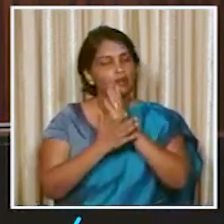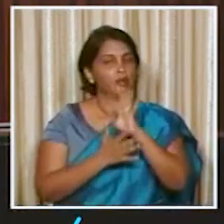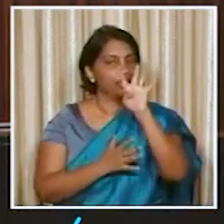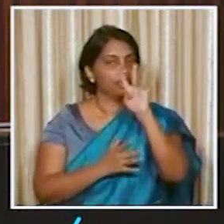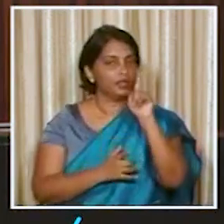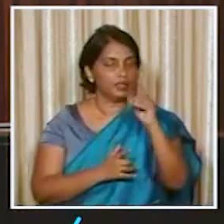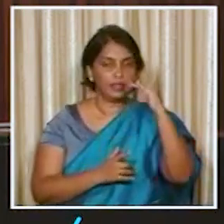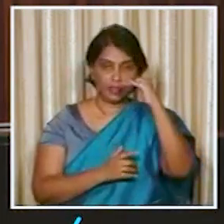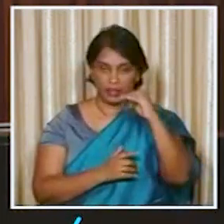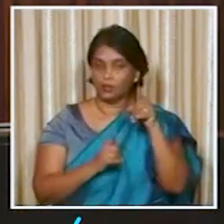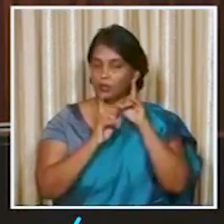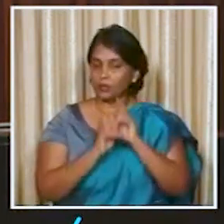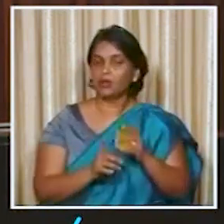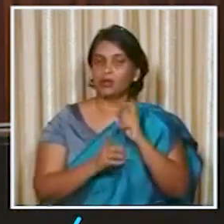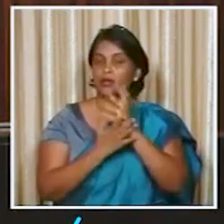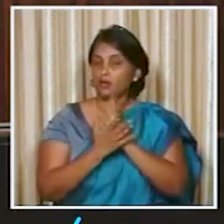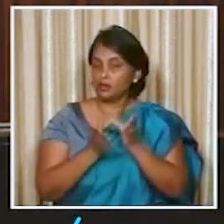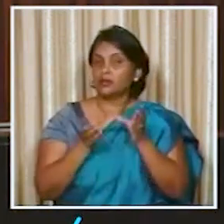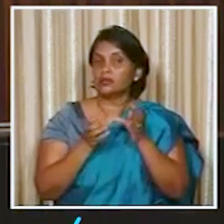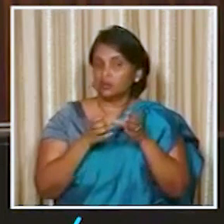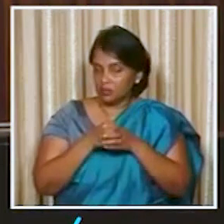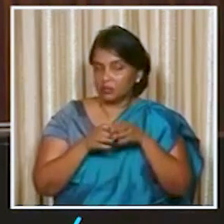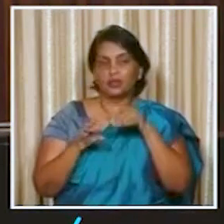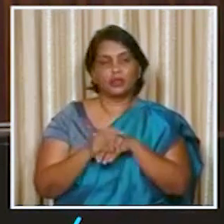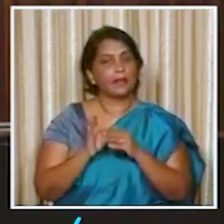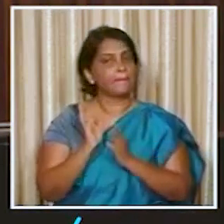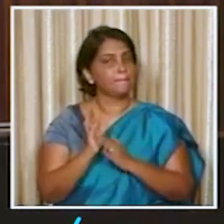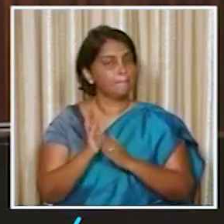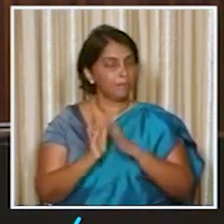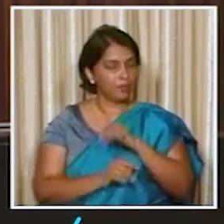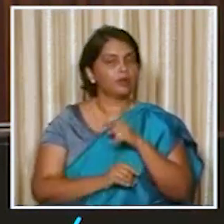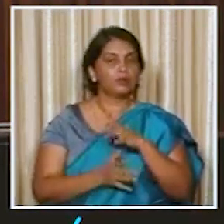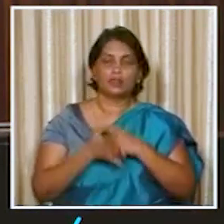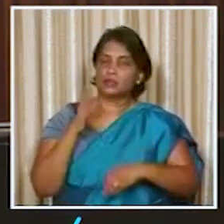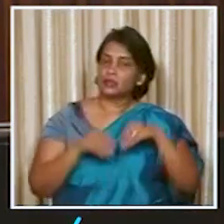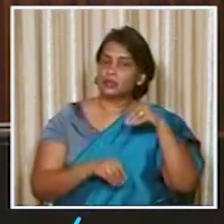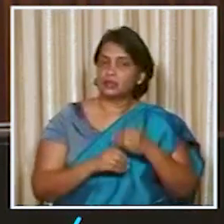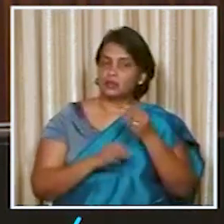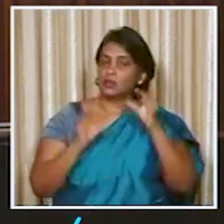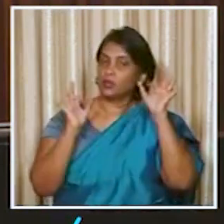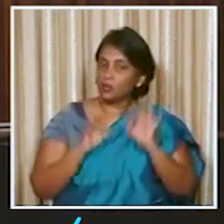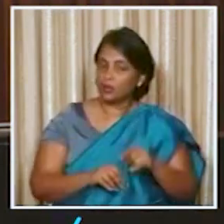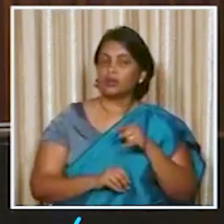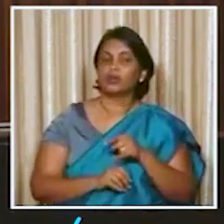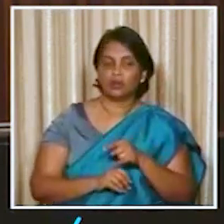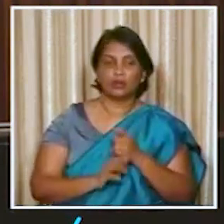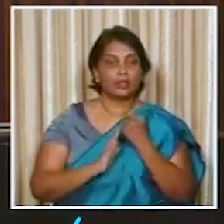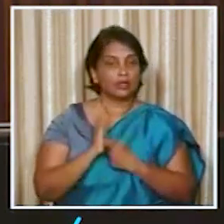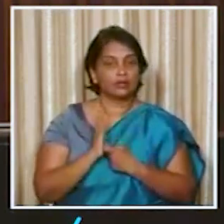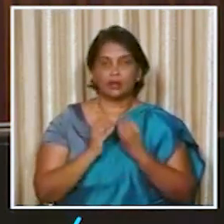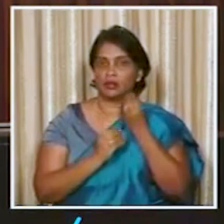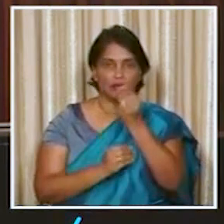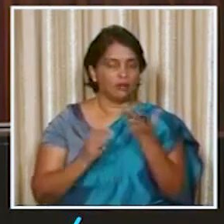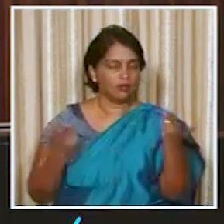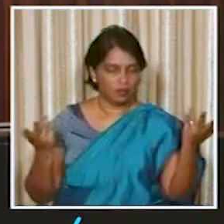41 ඊ වගන්ති යටතේ ව්‍යවස්ථාදායකයි සභාවේ සමාජිකයන්ට ඡන්දය ලබා දීමෙන් වැළකී සිටීමේ විධිවිධාන සලසා